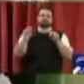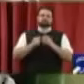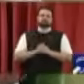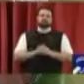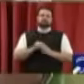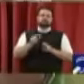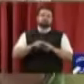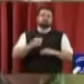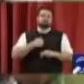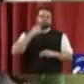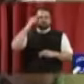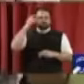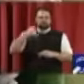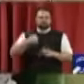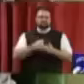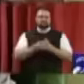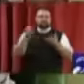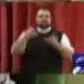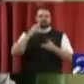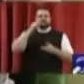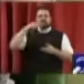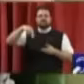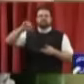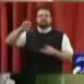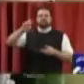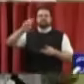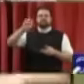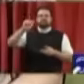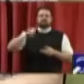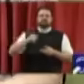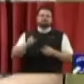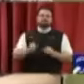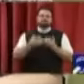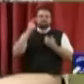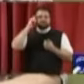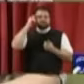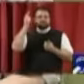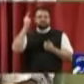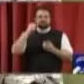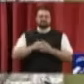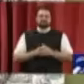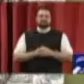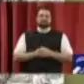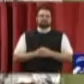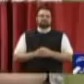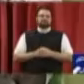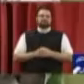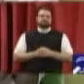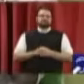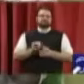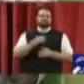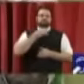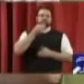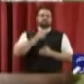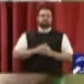Și astăzi m-am gândit astăzi, când să vină Niculina, zic, hai să gândesc, gândește, la treabă! Și zic,